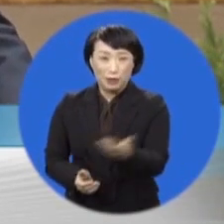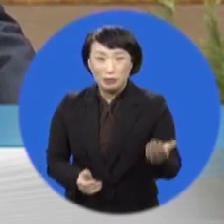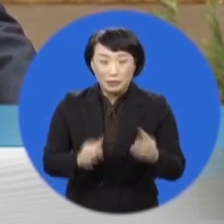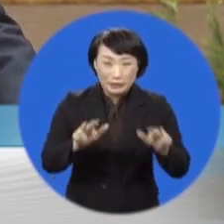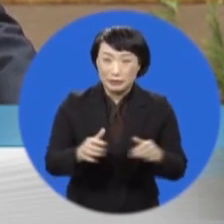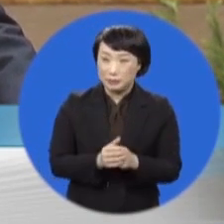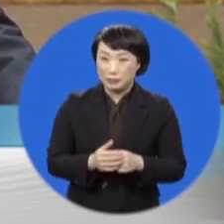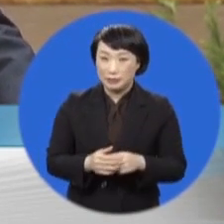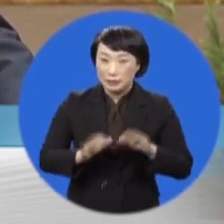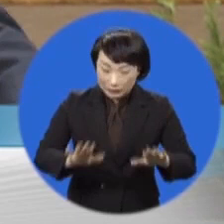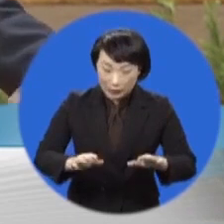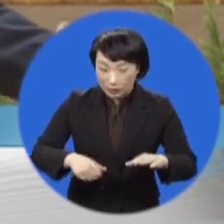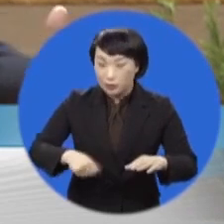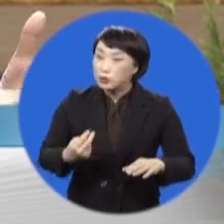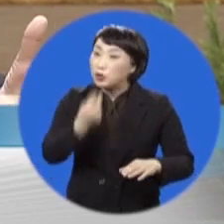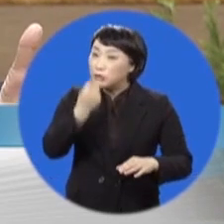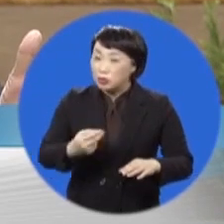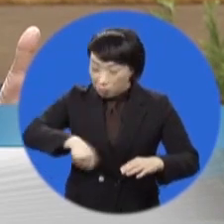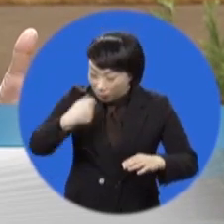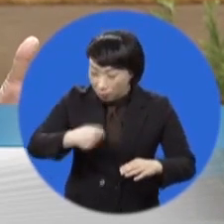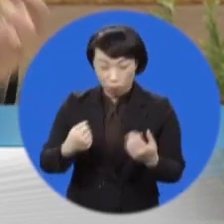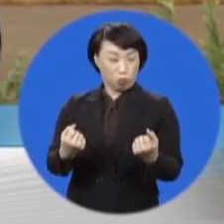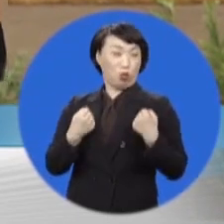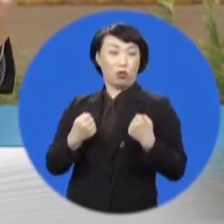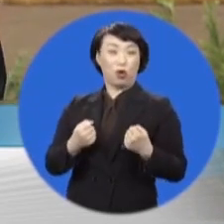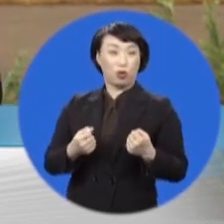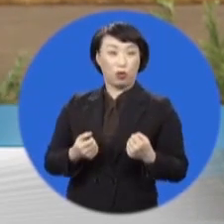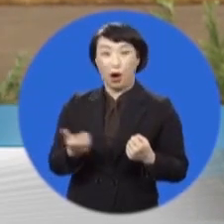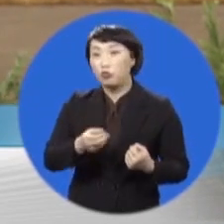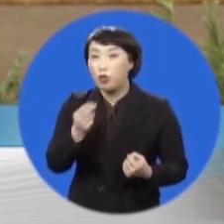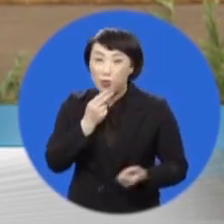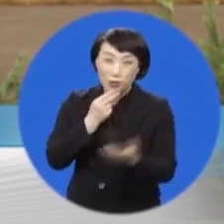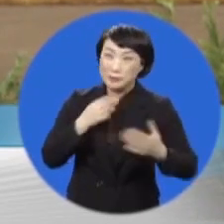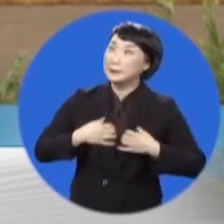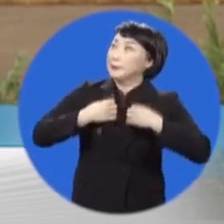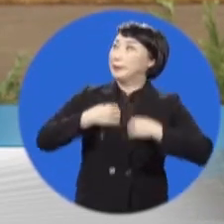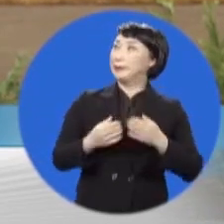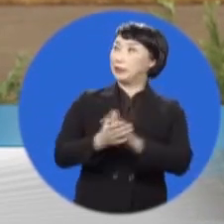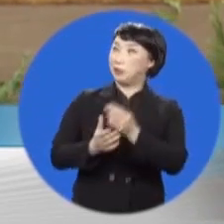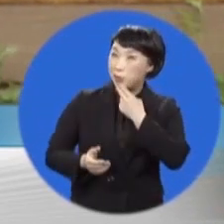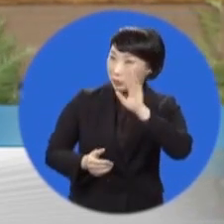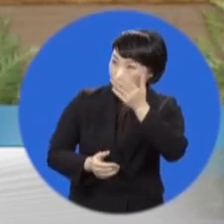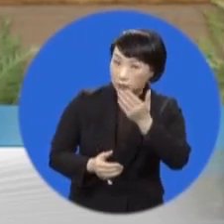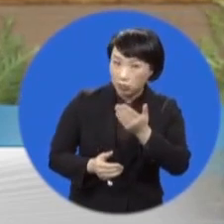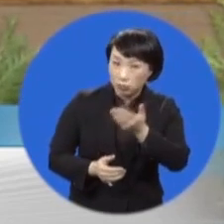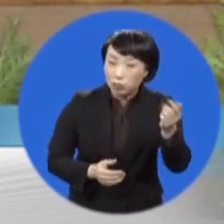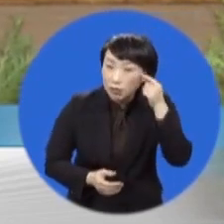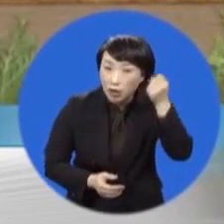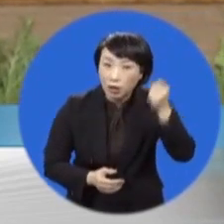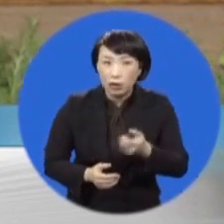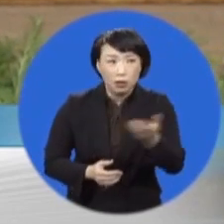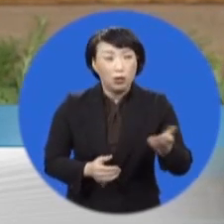쯤 숭 시고 밥 먹구 몸이 그냥 아무 고통 없이 뜨니까 나야 기도 안에 누드 그리고 상관없